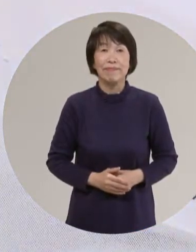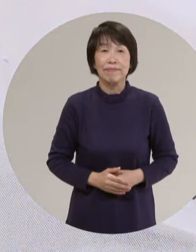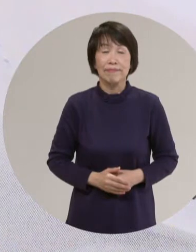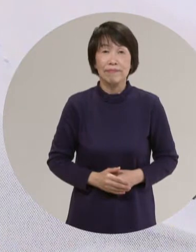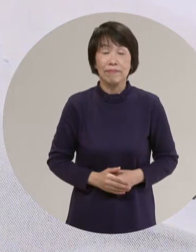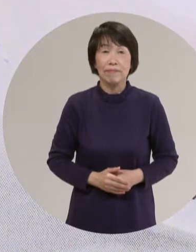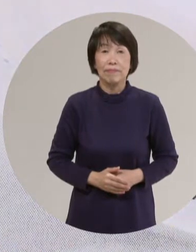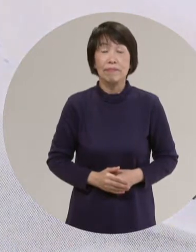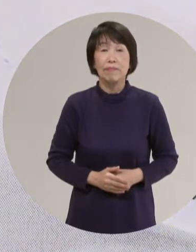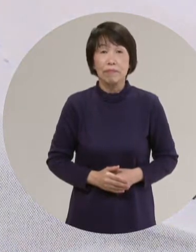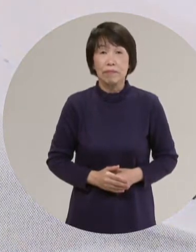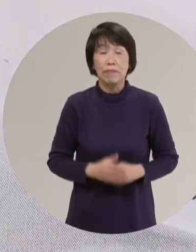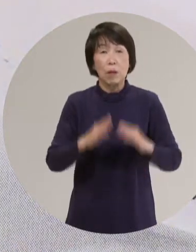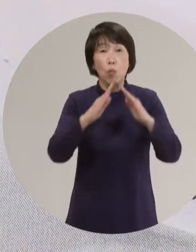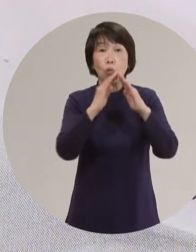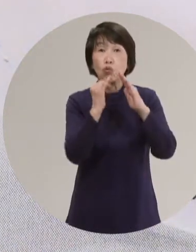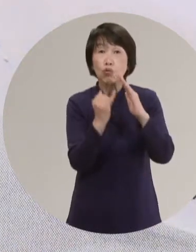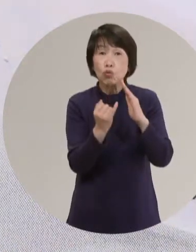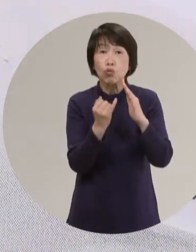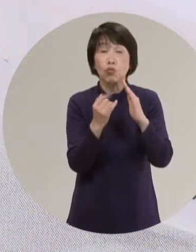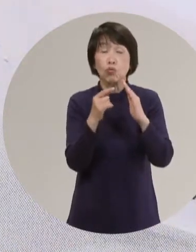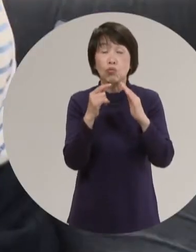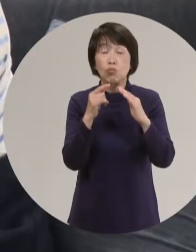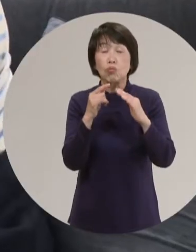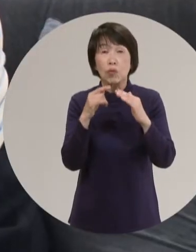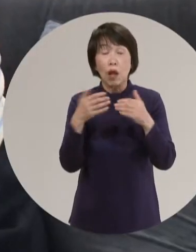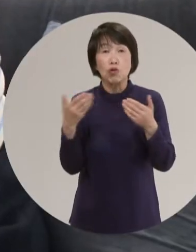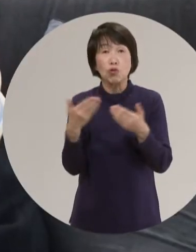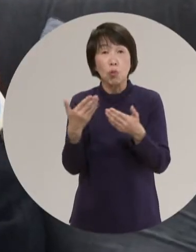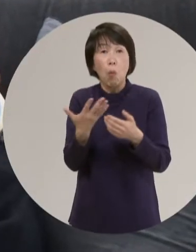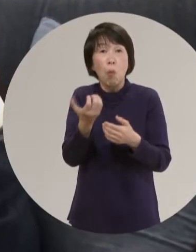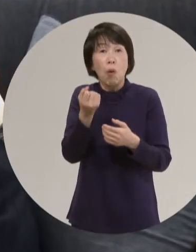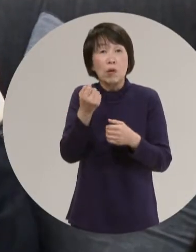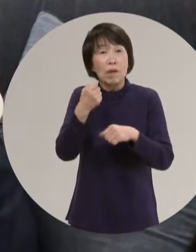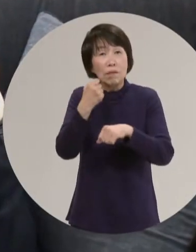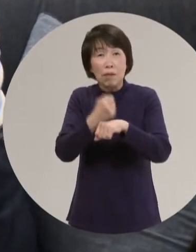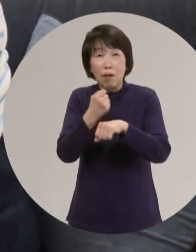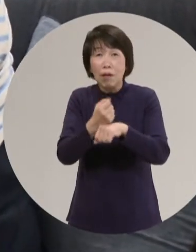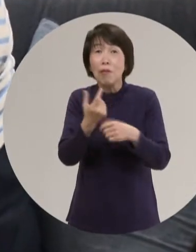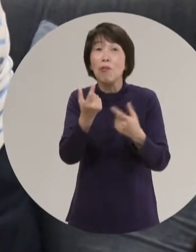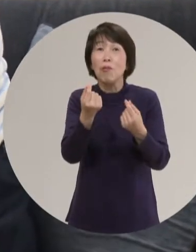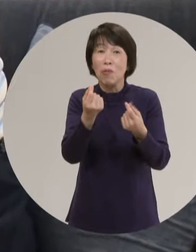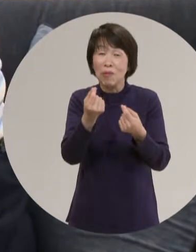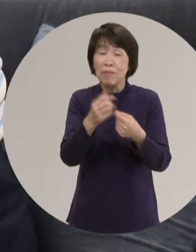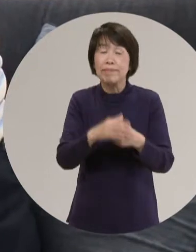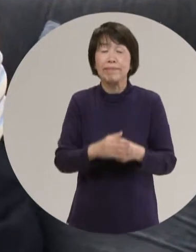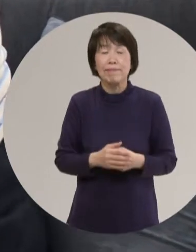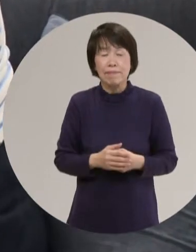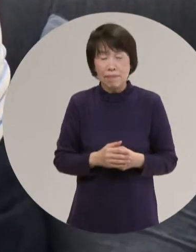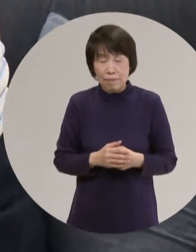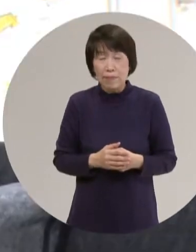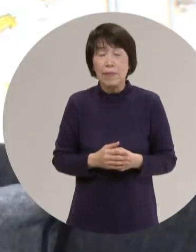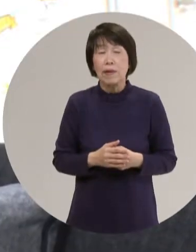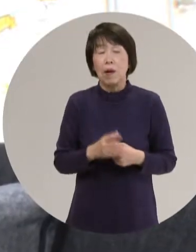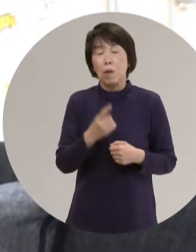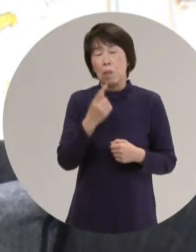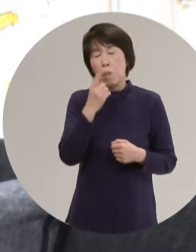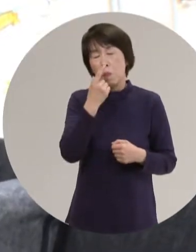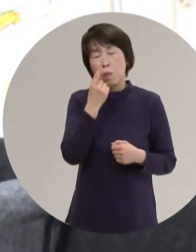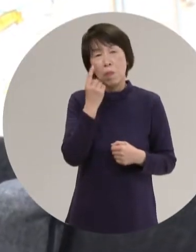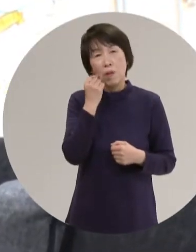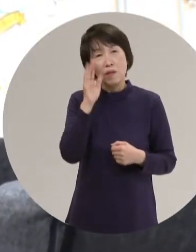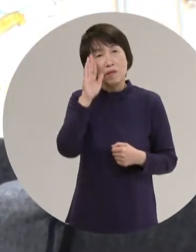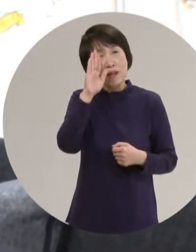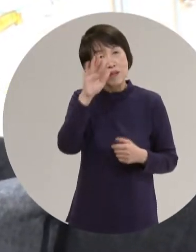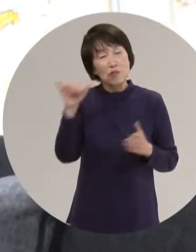い、 でも主婦業されながらの起業ってまた大変なんじゃないですか？はいはい、 人生死ぬ